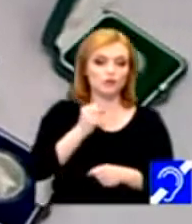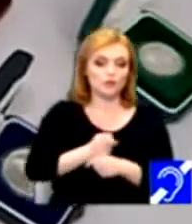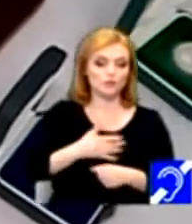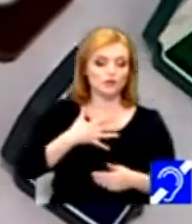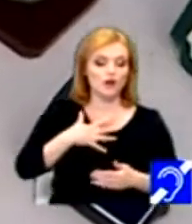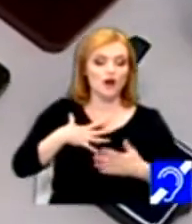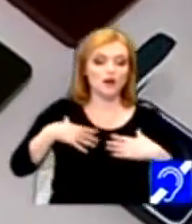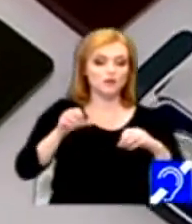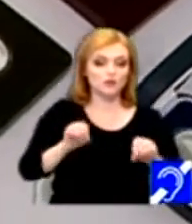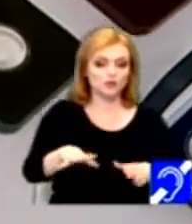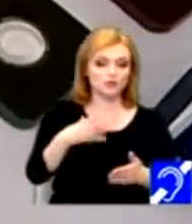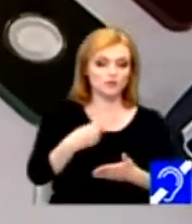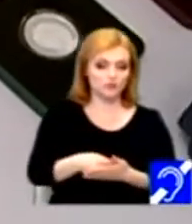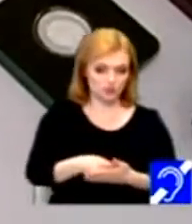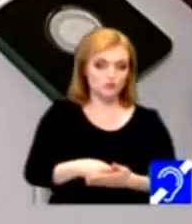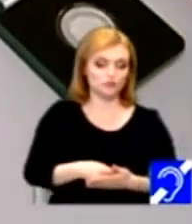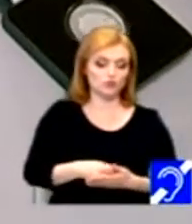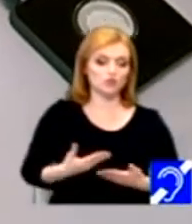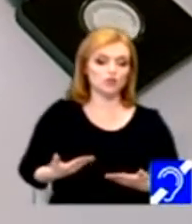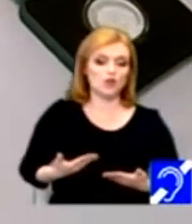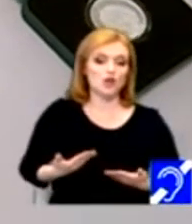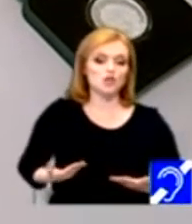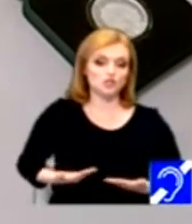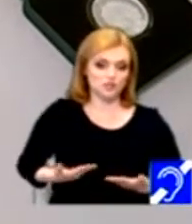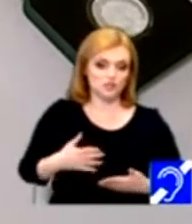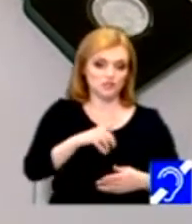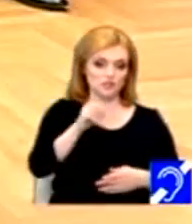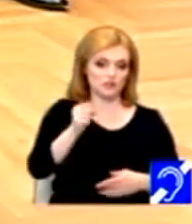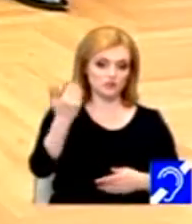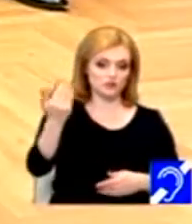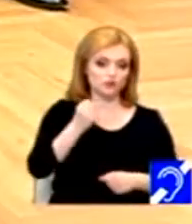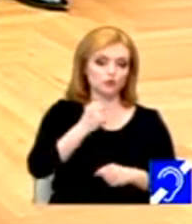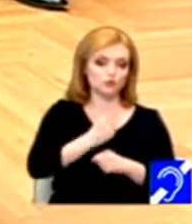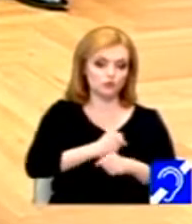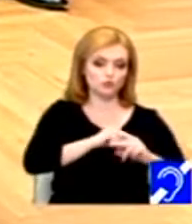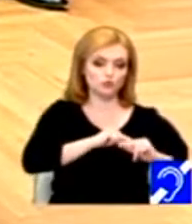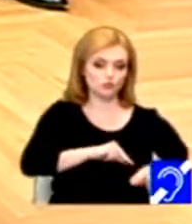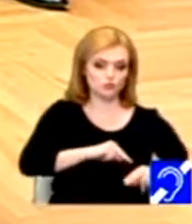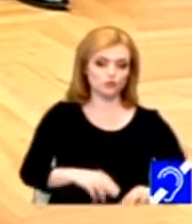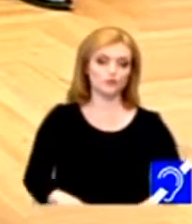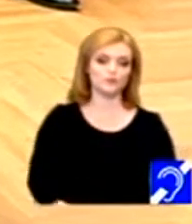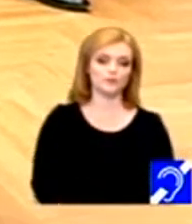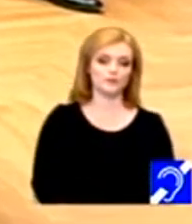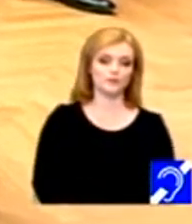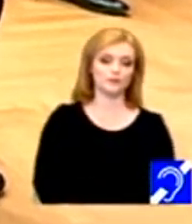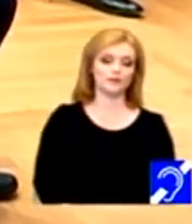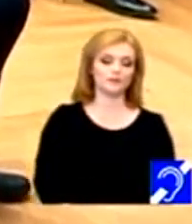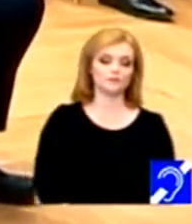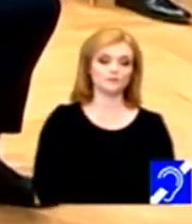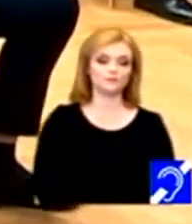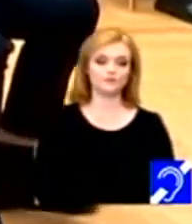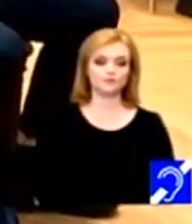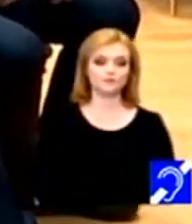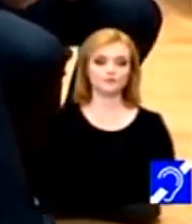Leonid Talmaci. El a făcut o incursiune în istoria leului moldovenesc, lansat acum 26 de ani, dar a povestit și despre colaborarea cu